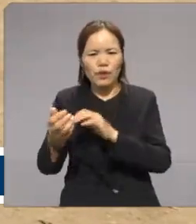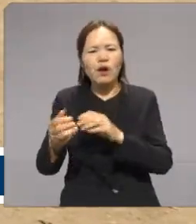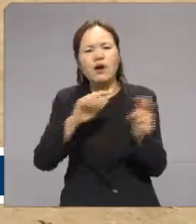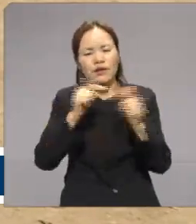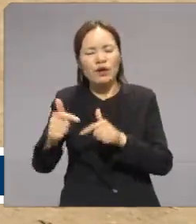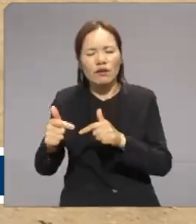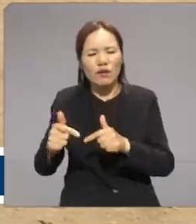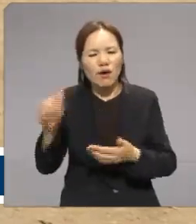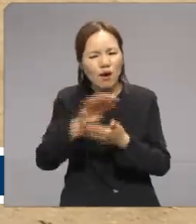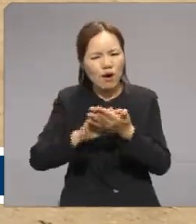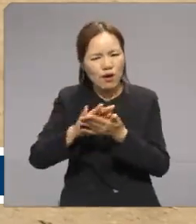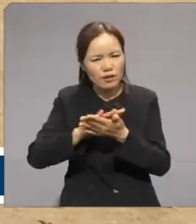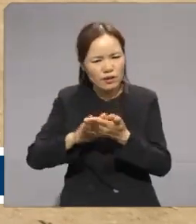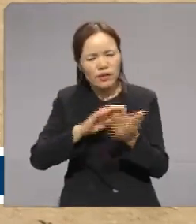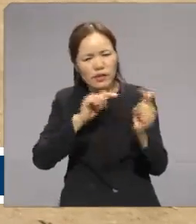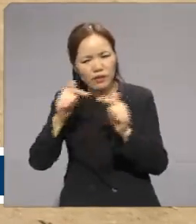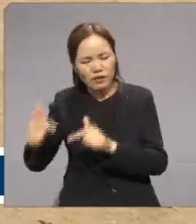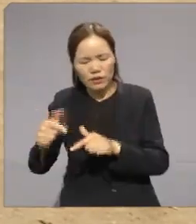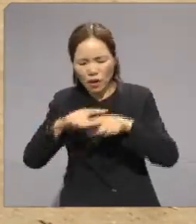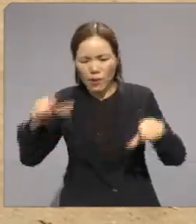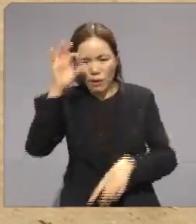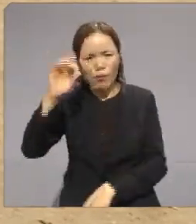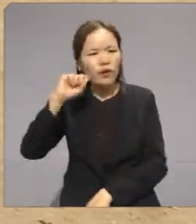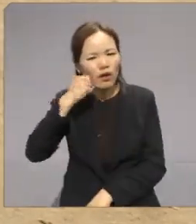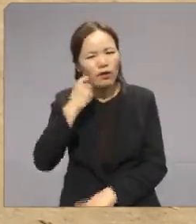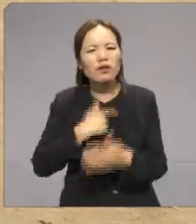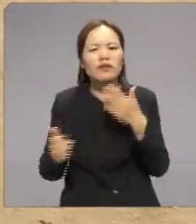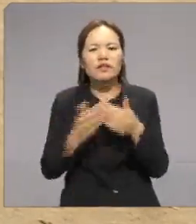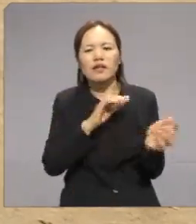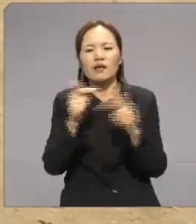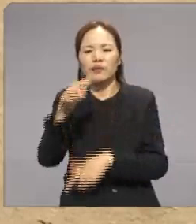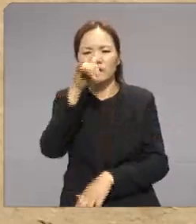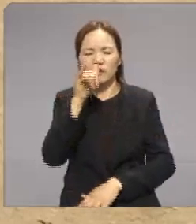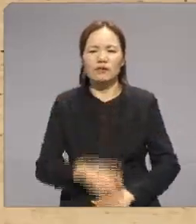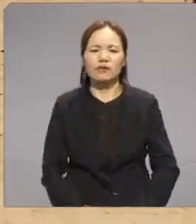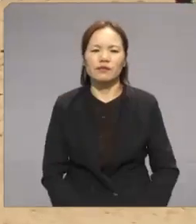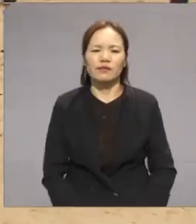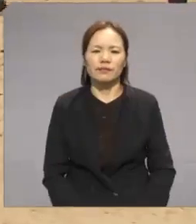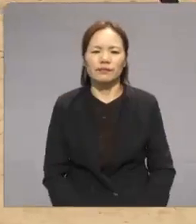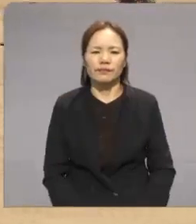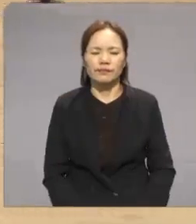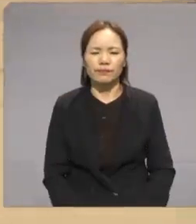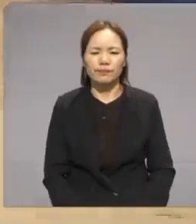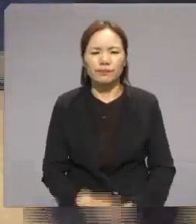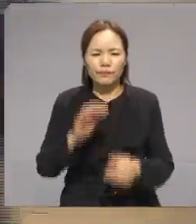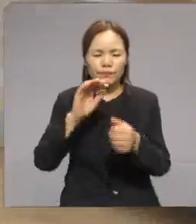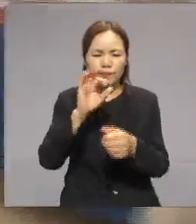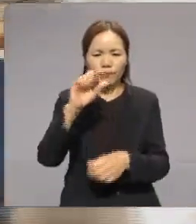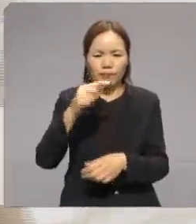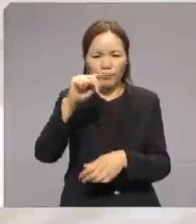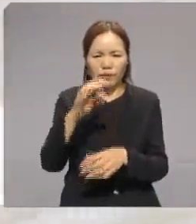하회 별신구 탈놀이 등 평소 보기 어려웠던 여러 체험 행사들도 마련됐습니다. 경북